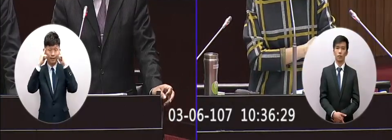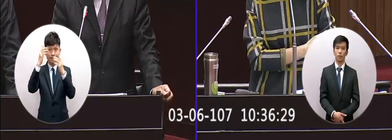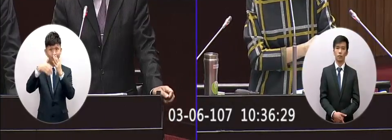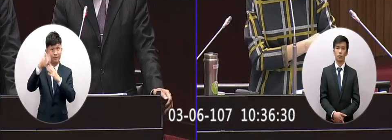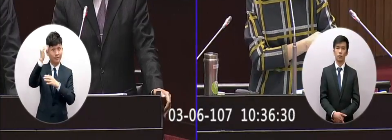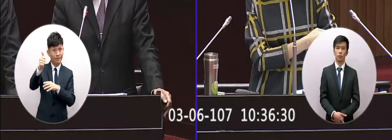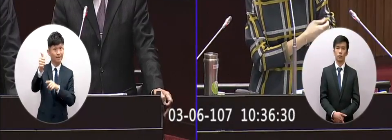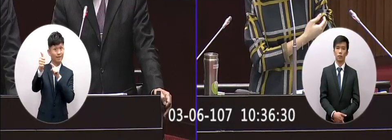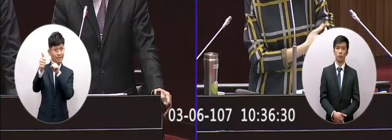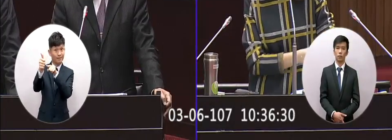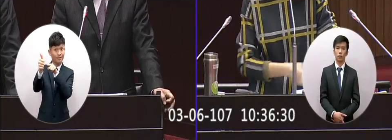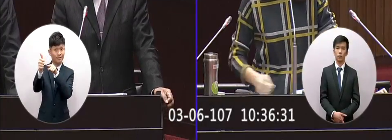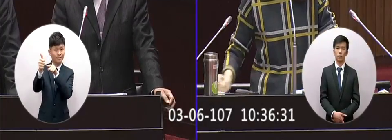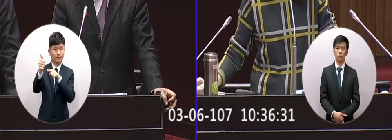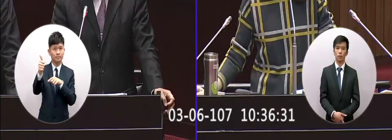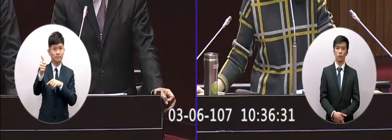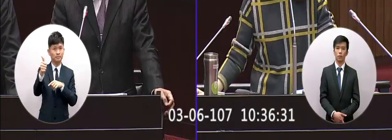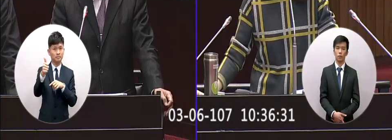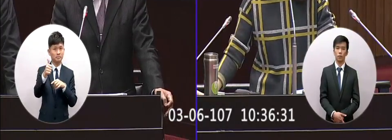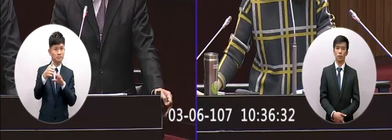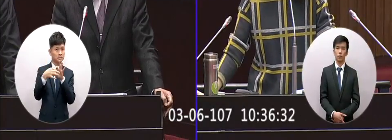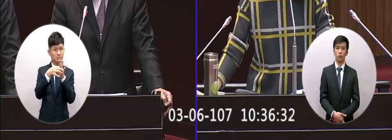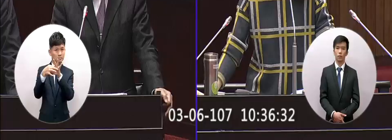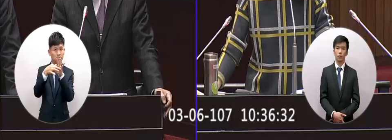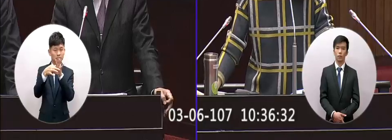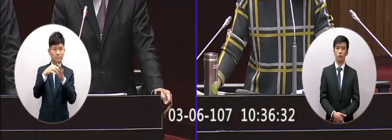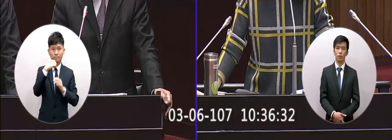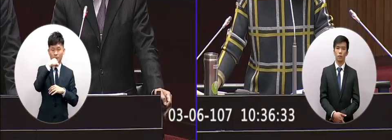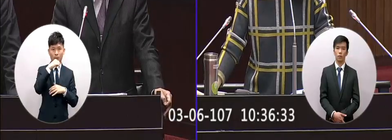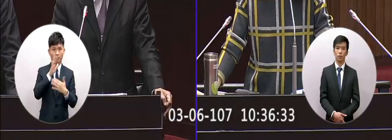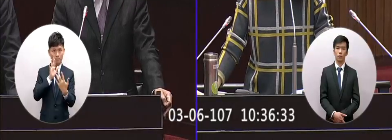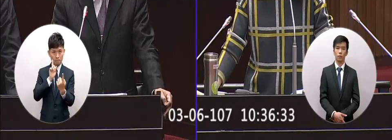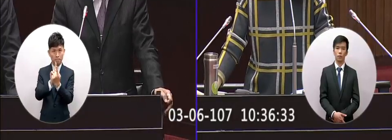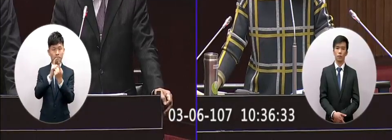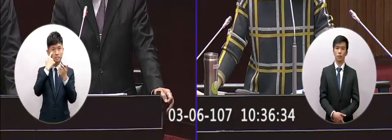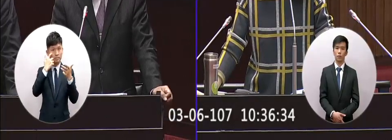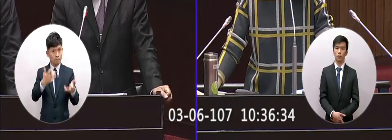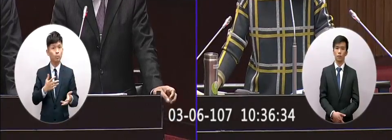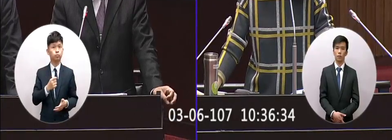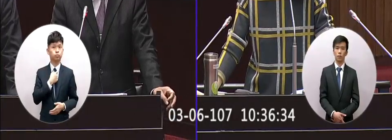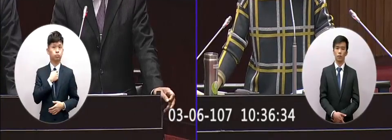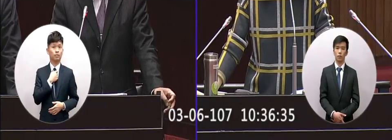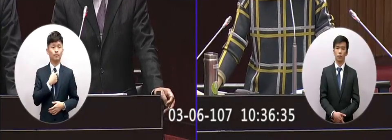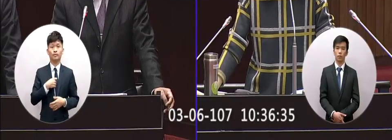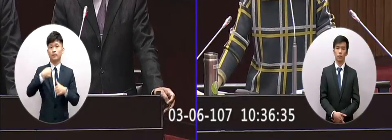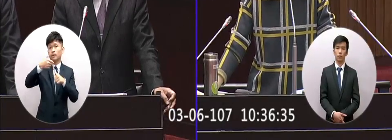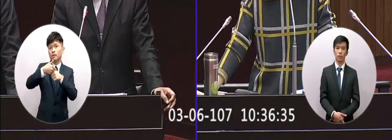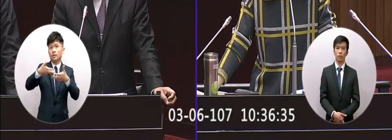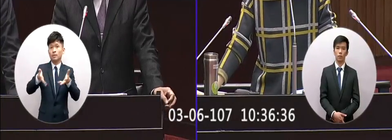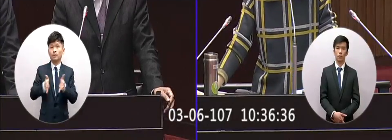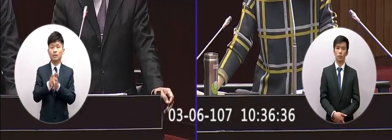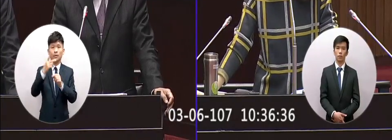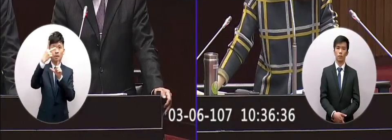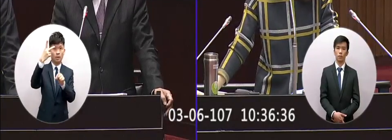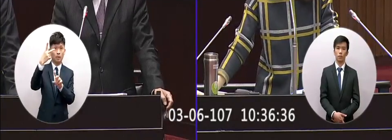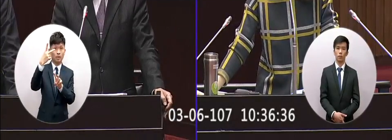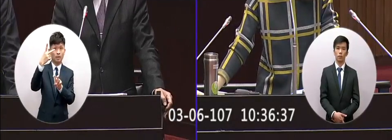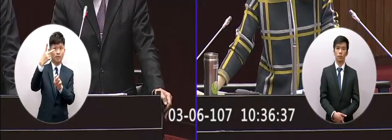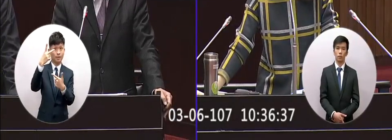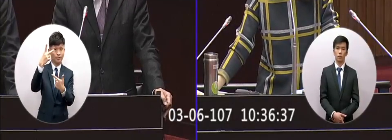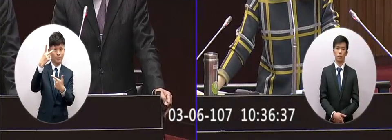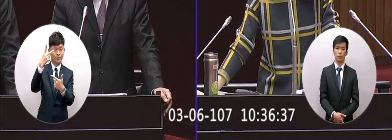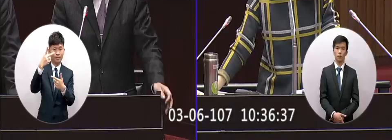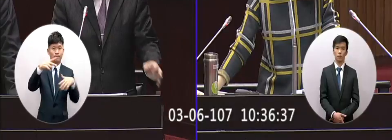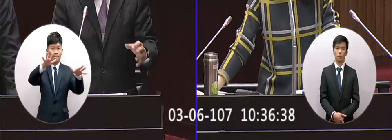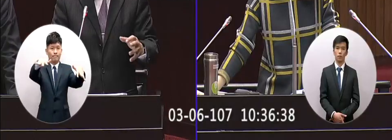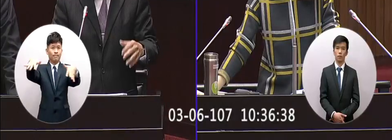言，这个是大家应该也是台湾必须要去面对跟重视的。那么所以教育部也在2月26号